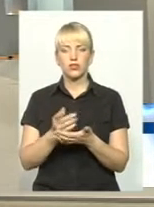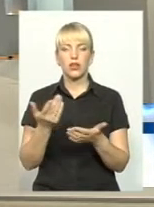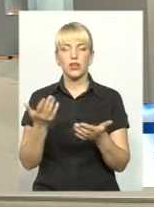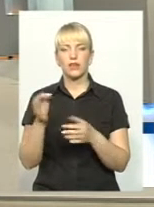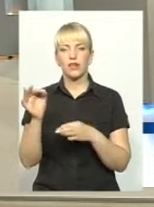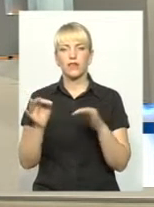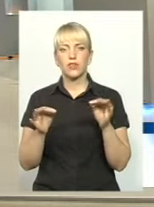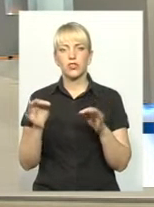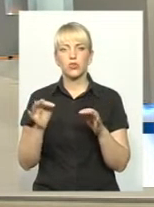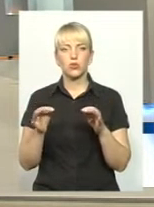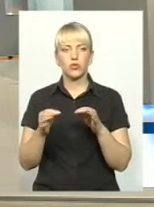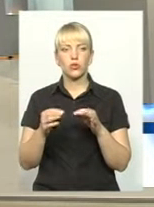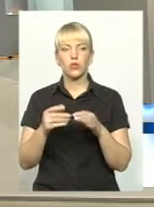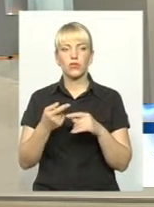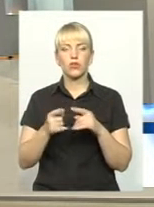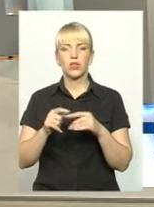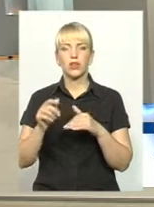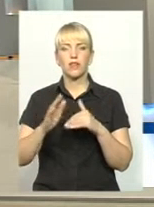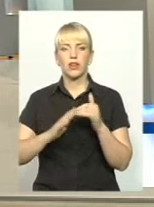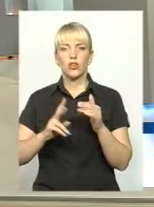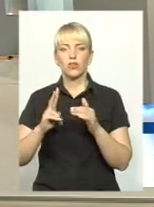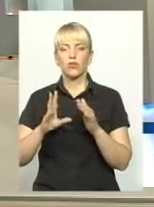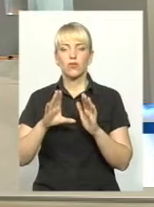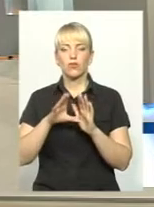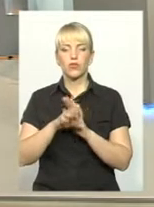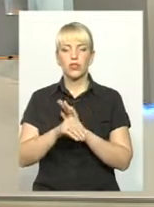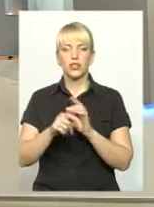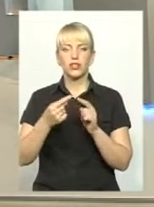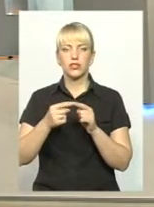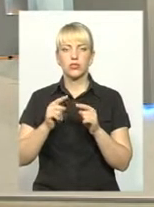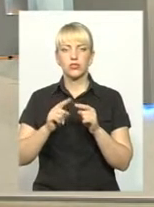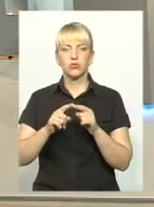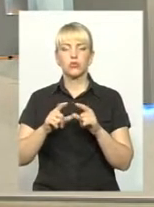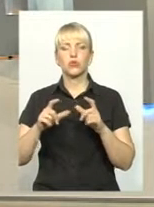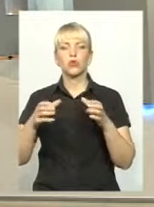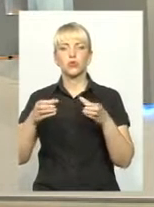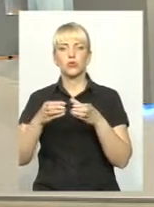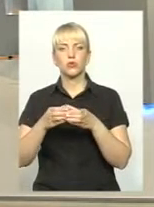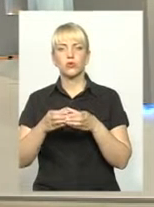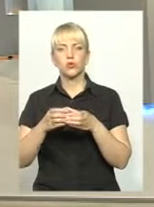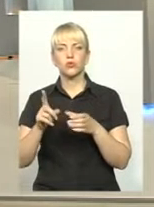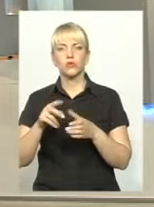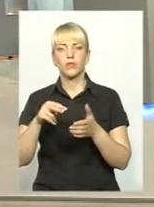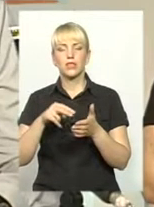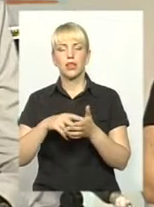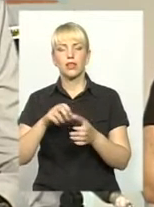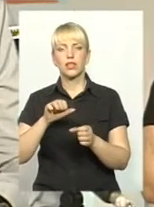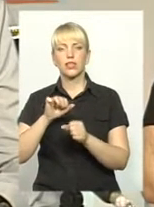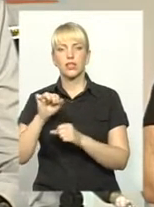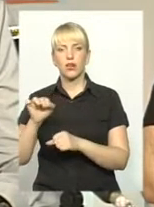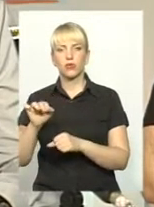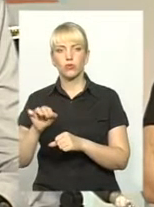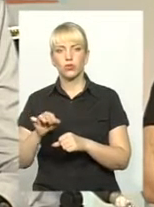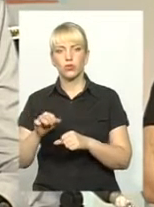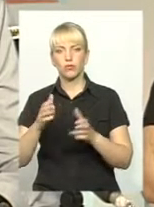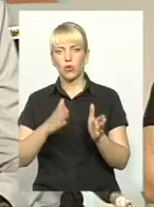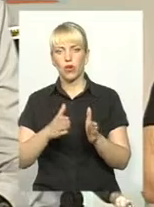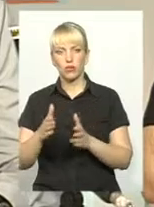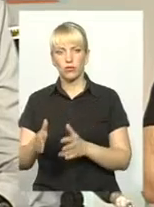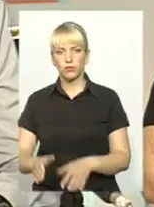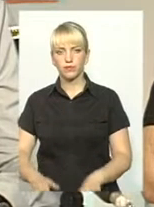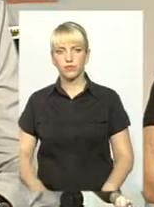влилося в структуру, щоб стати на сторожі законності та правопорядку в області? Дякую за запитання, шановні телеглядачі.